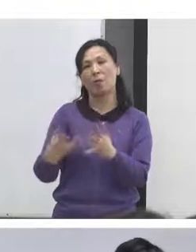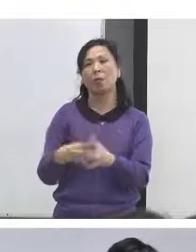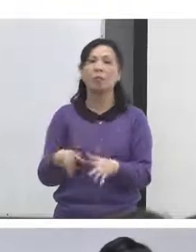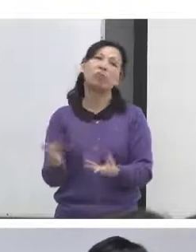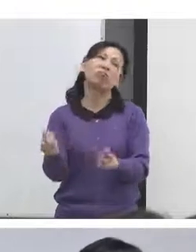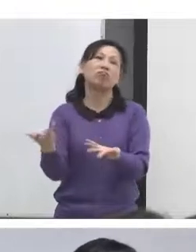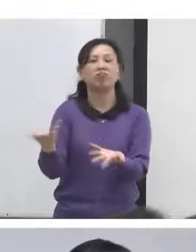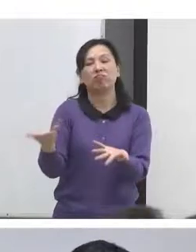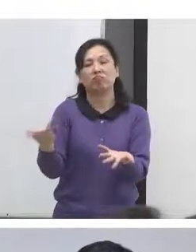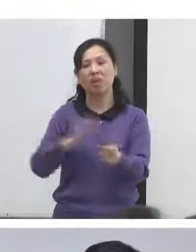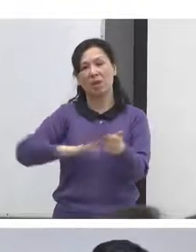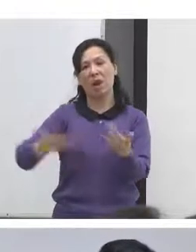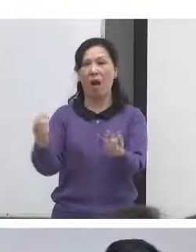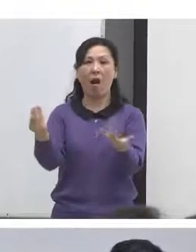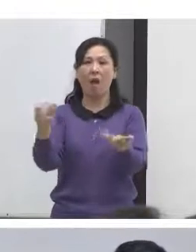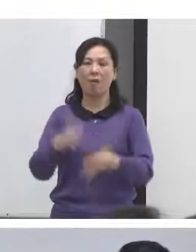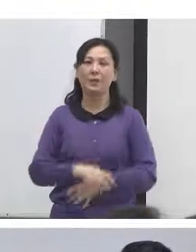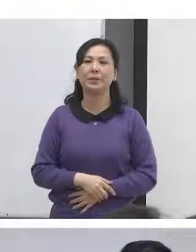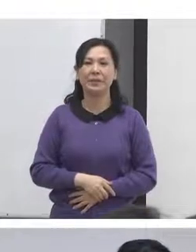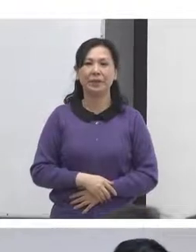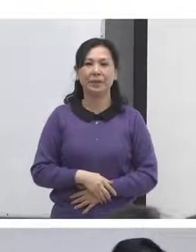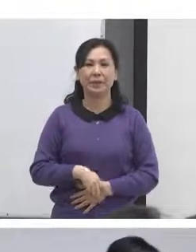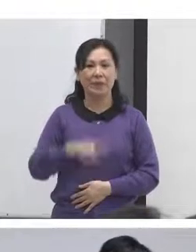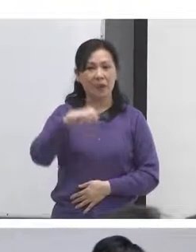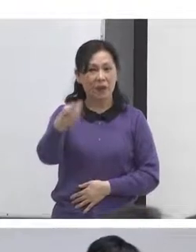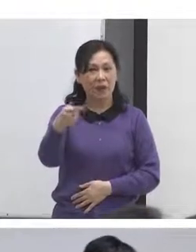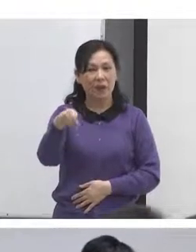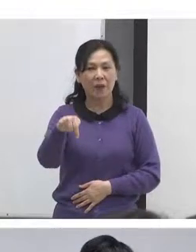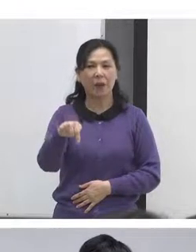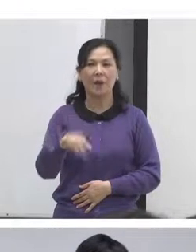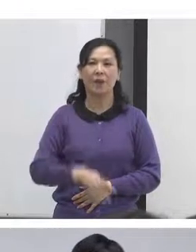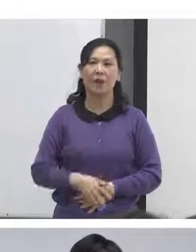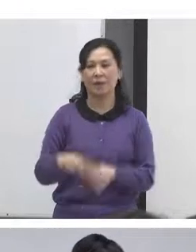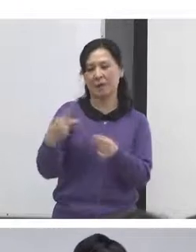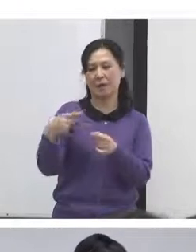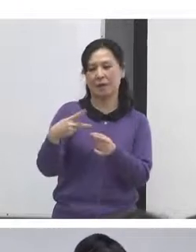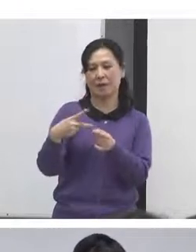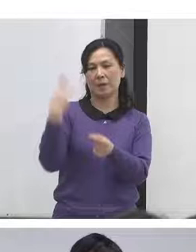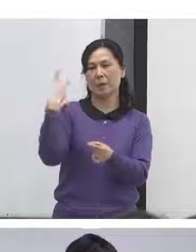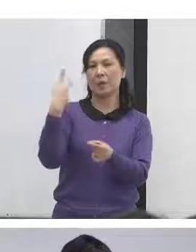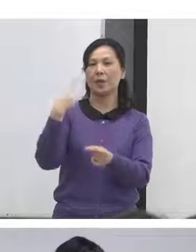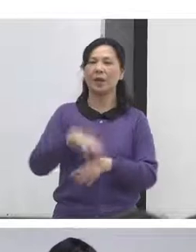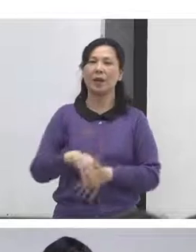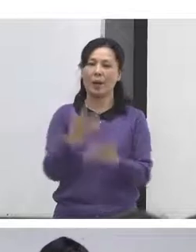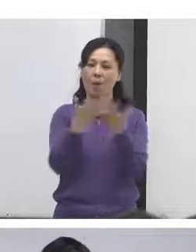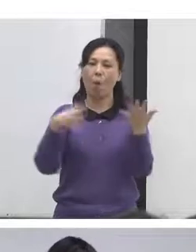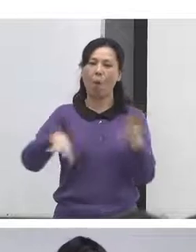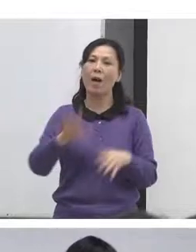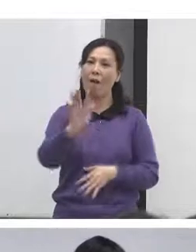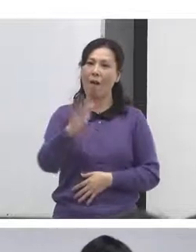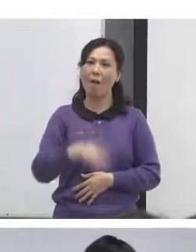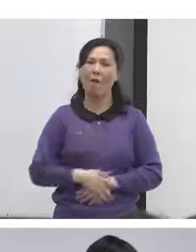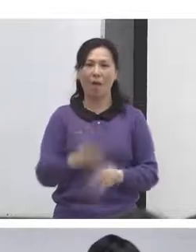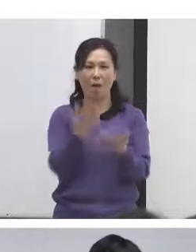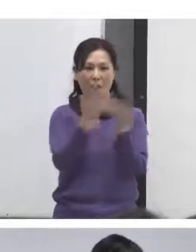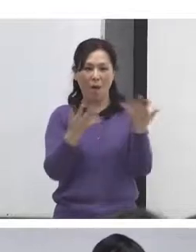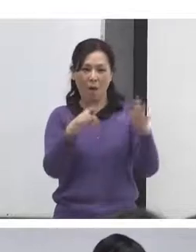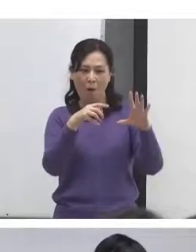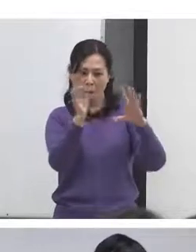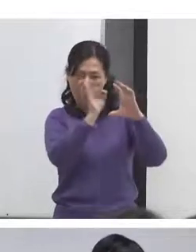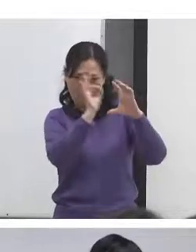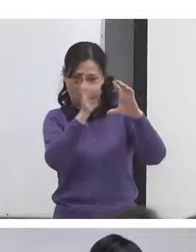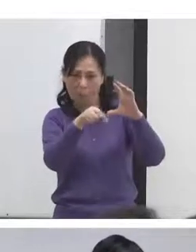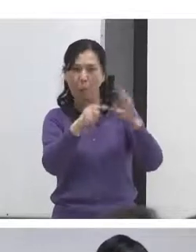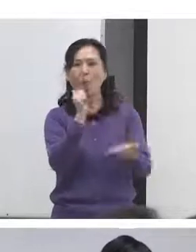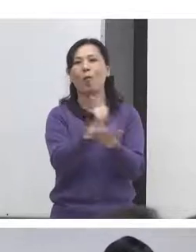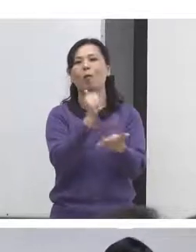有造成了这样的效果，所以后来很感动的就是，终于前年的时候，就是网站有了，就是现在大家是可以在网络上查询了，那我们再也不